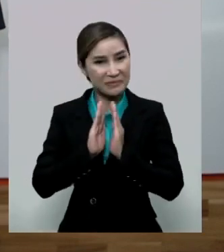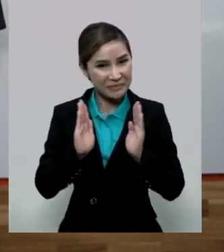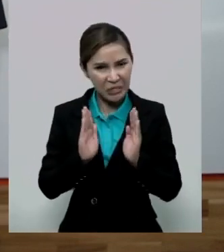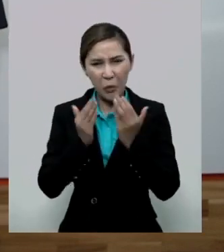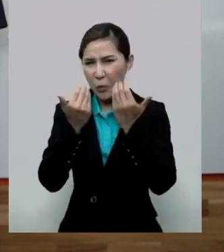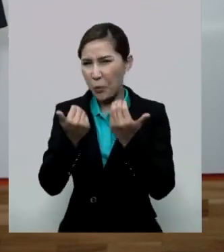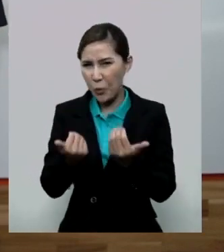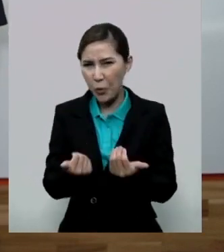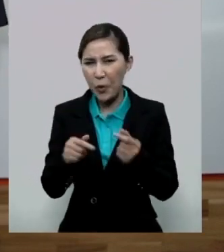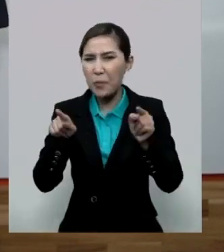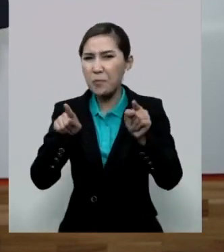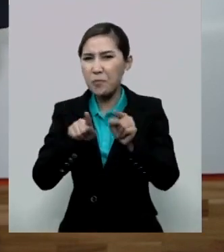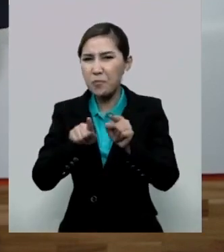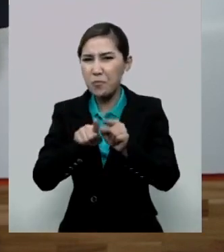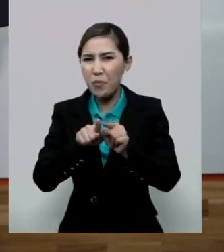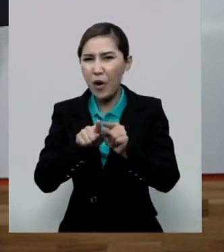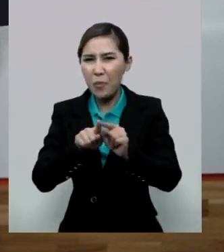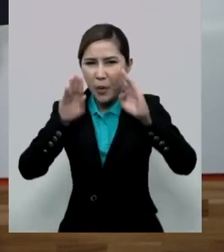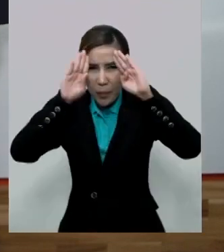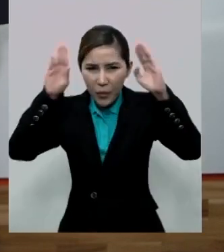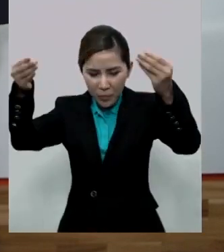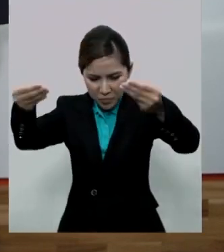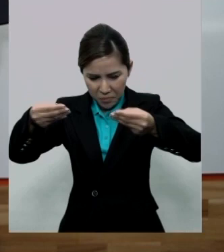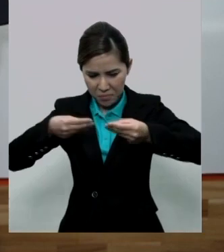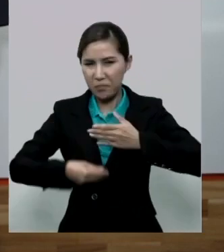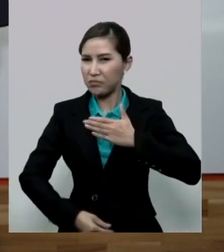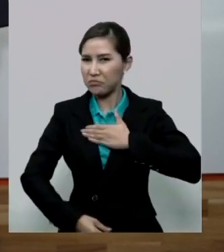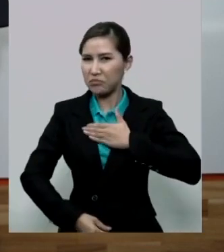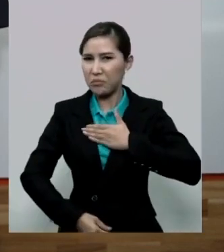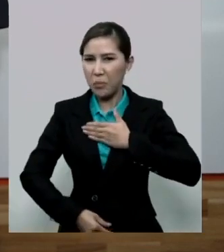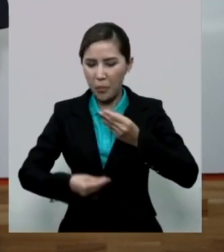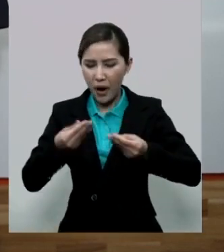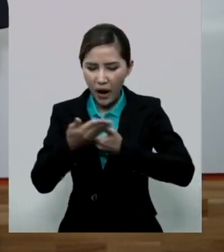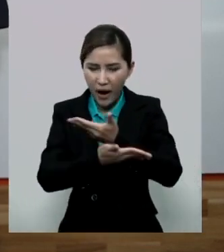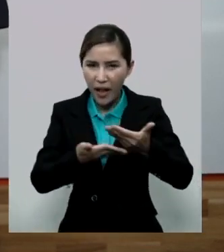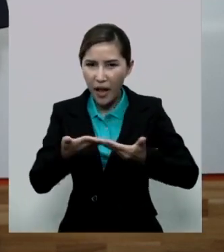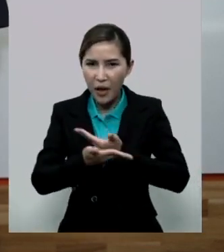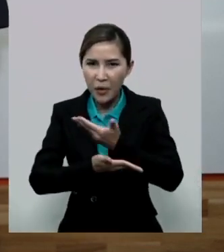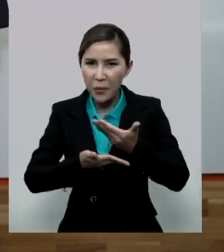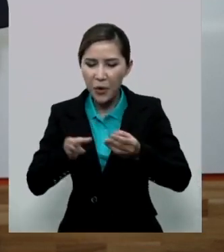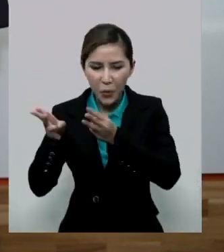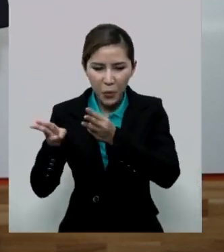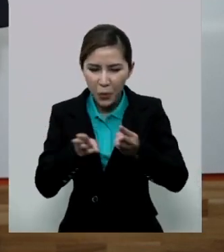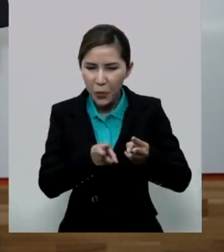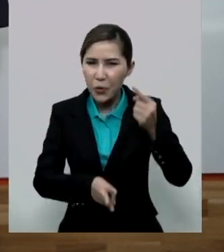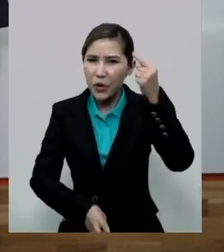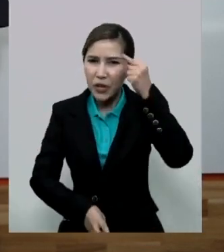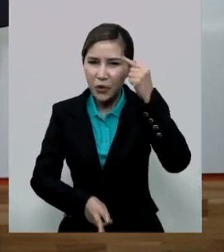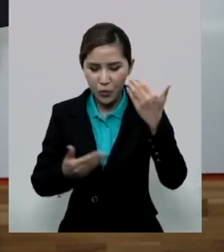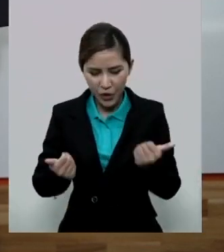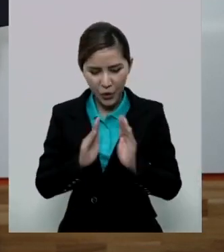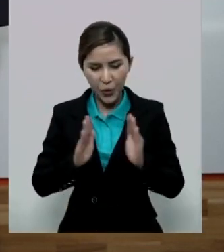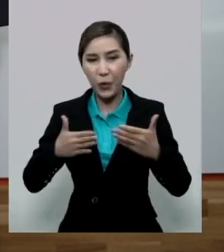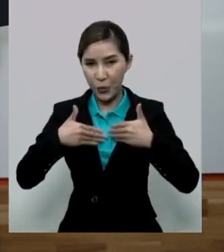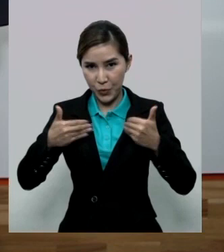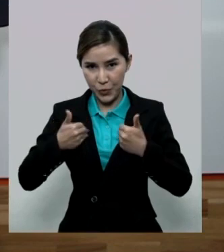มากๆเลยนะคะที่วันนี้เรียกว่าเหมือนมามอบประสบการณ์ใหม่ๆให้กับทันแล้วก็มาแลกเปลี่ยนมุมมองกันนะคะก็ขอบคุณ